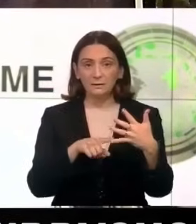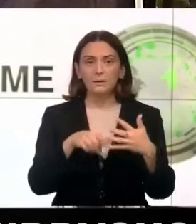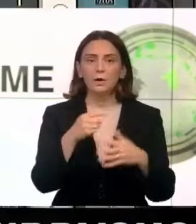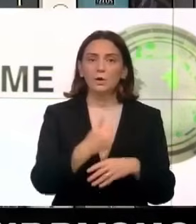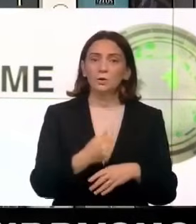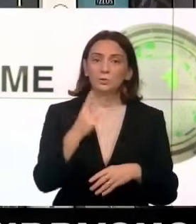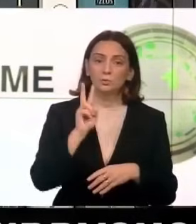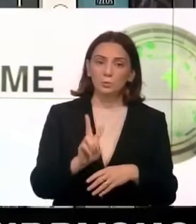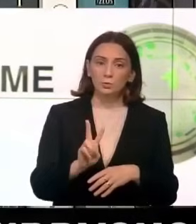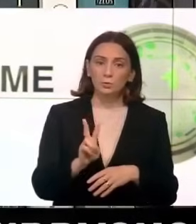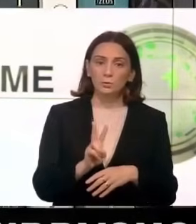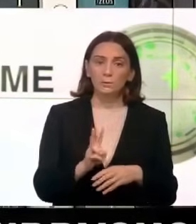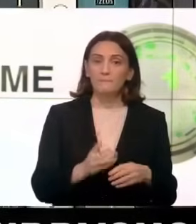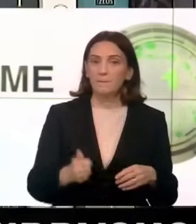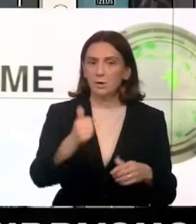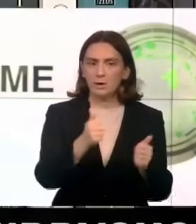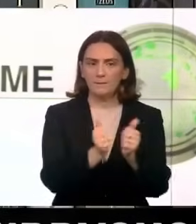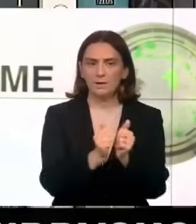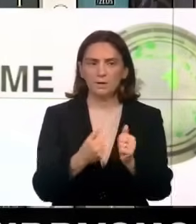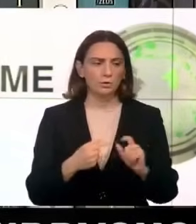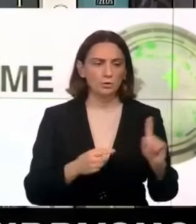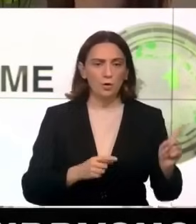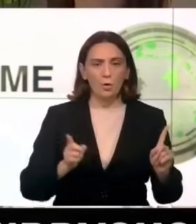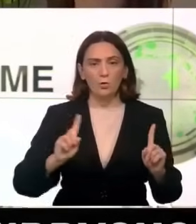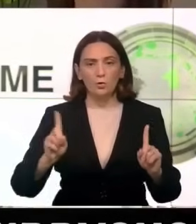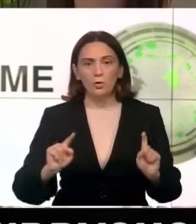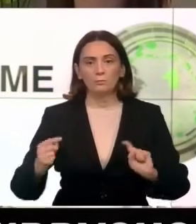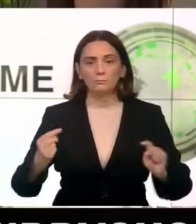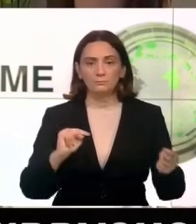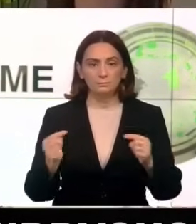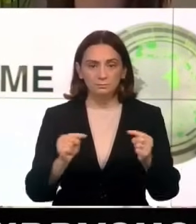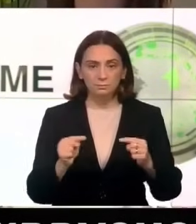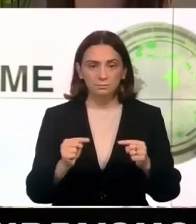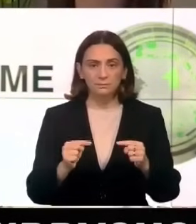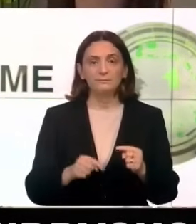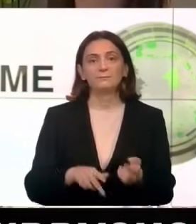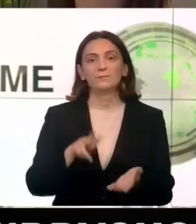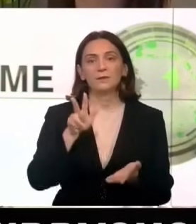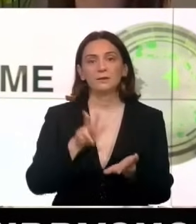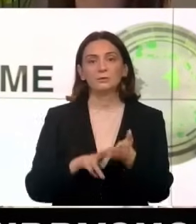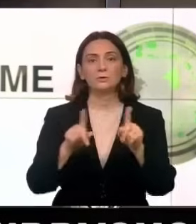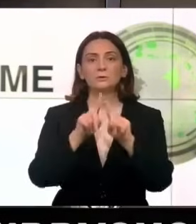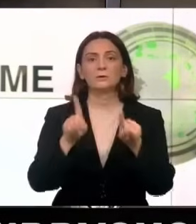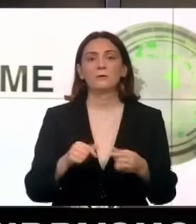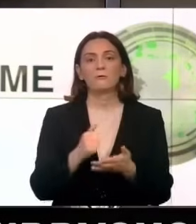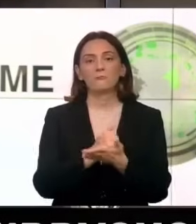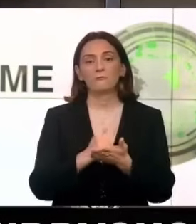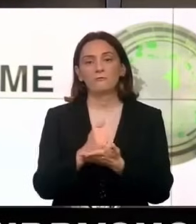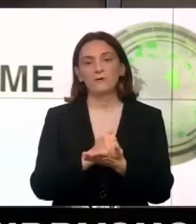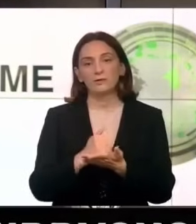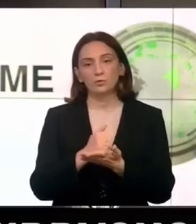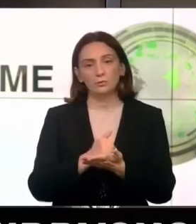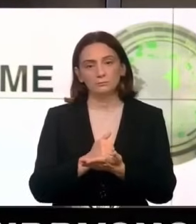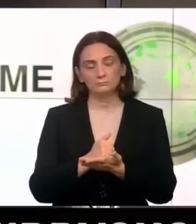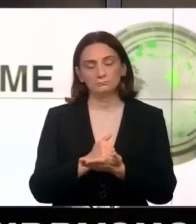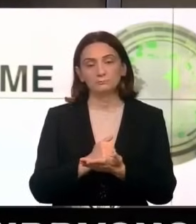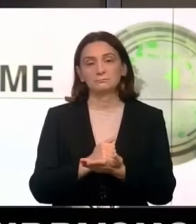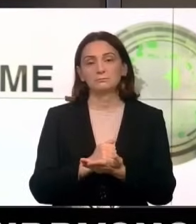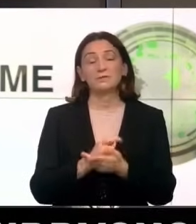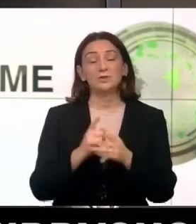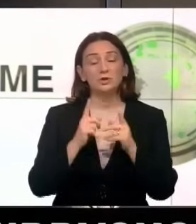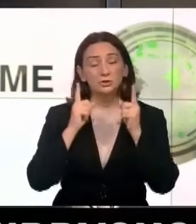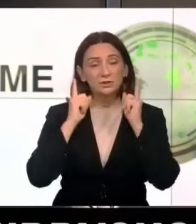duhet të paguajnë banorët për bashkëtesën në komunitet, për to bashkia do të përcaktojë tarifë referenca. Do të ketë një seri